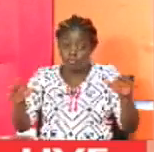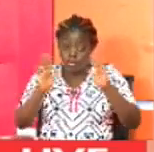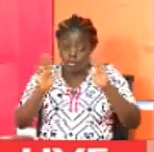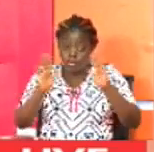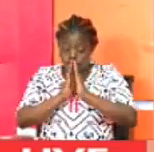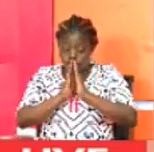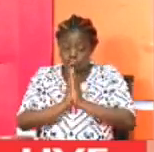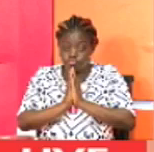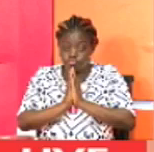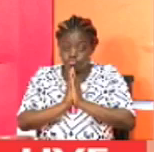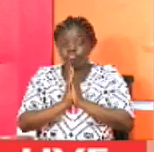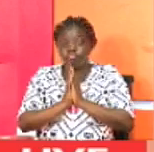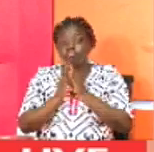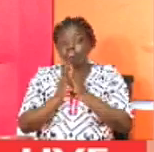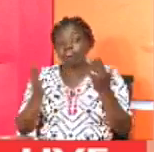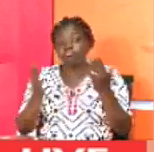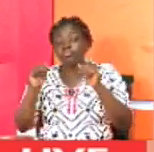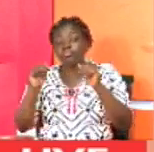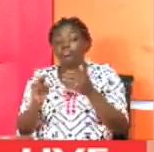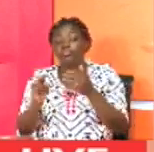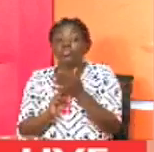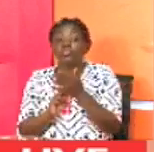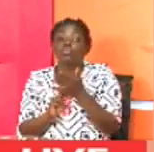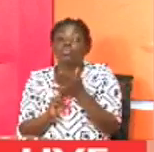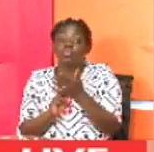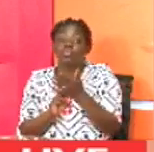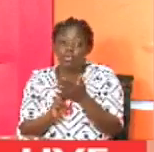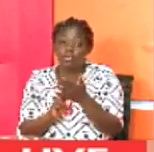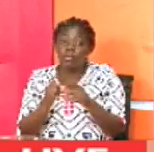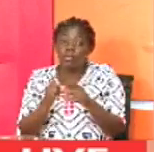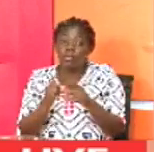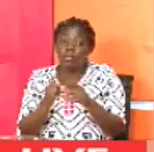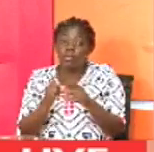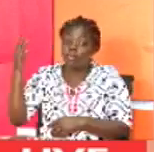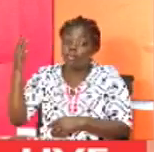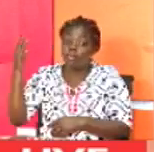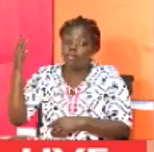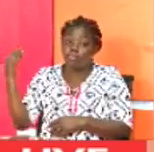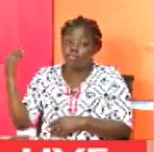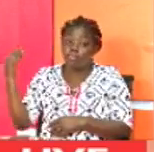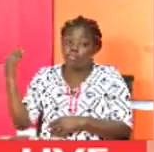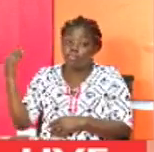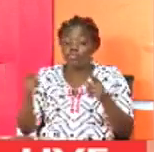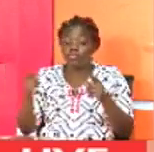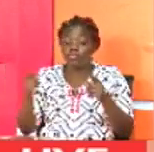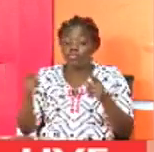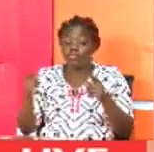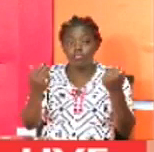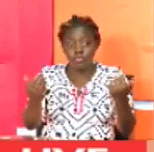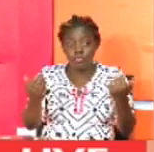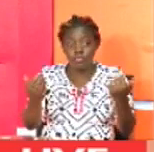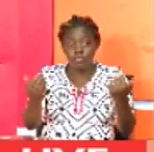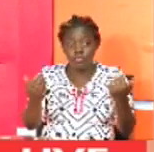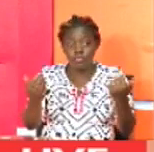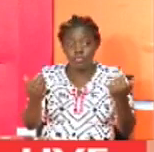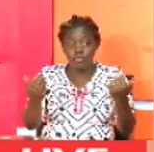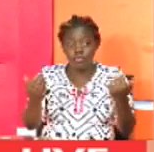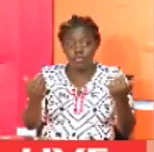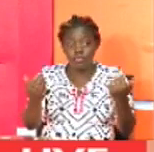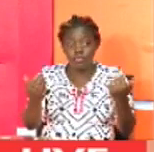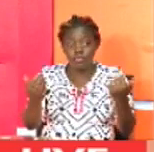tahajjudi era kisobola okukozesebwa tahajjudi mu biseera biri ebirala ate nekikozesebwa na wano mu mwezi